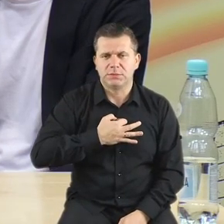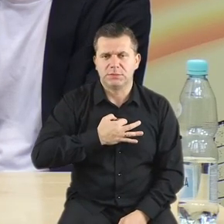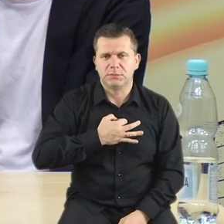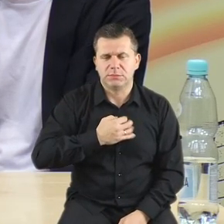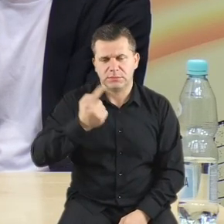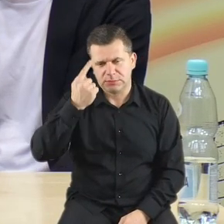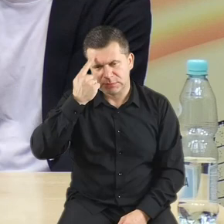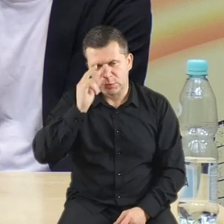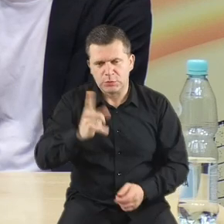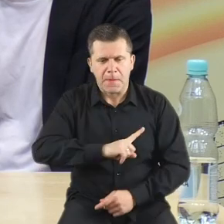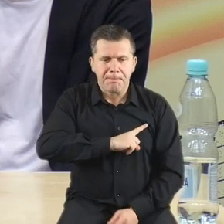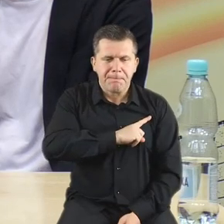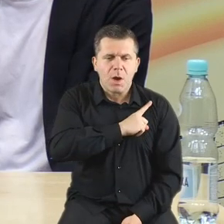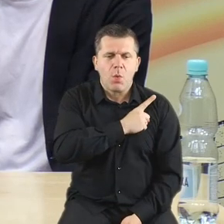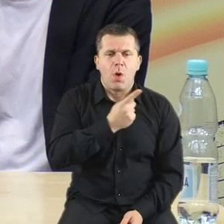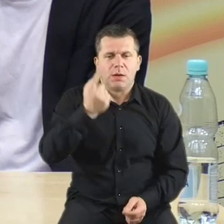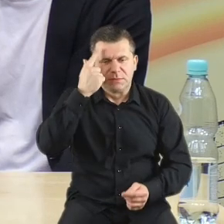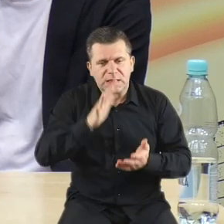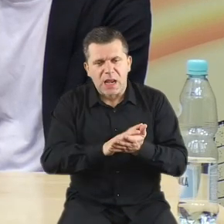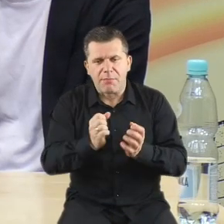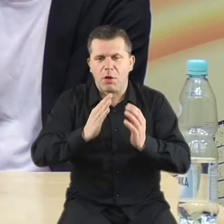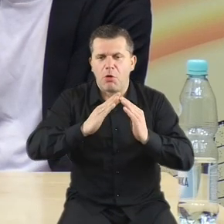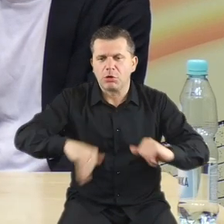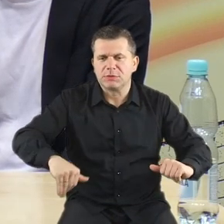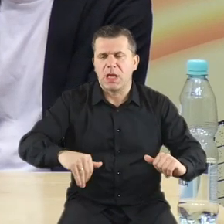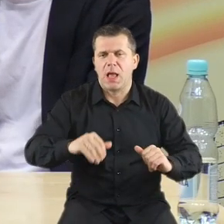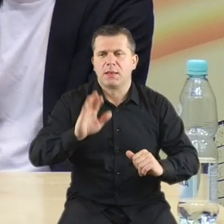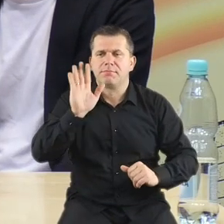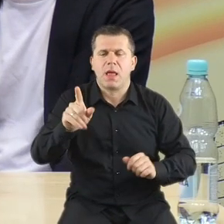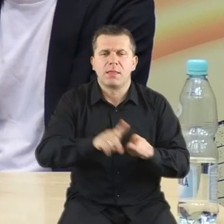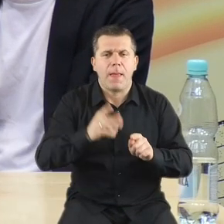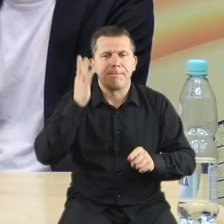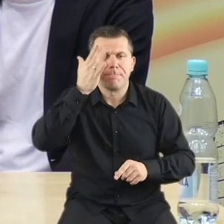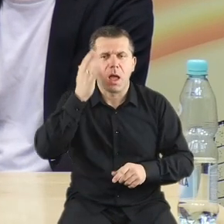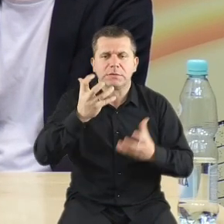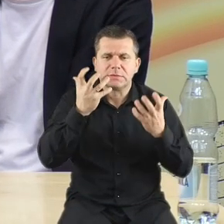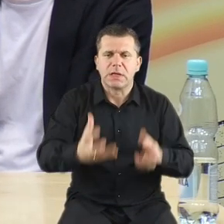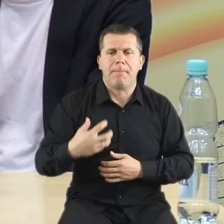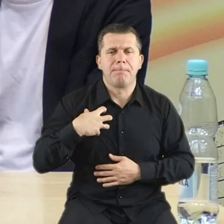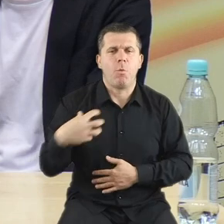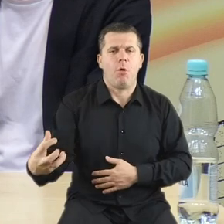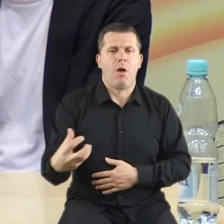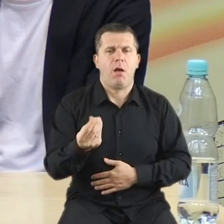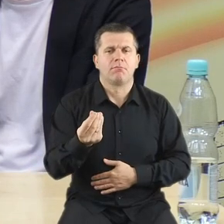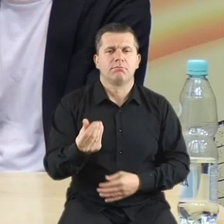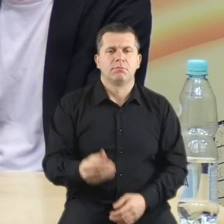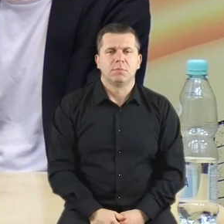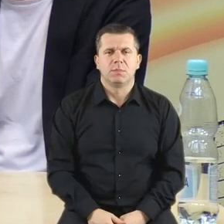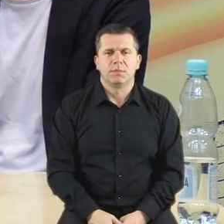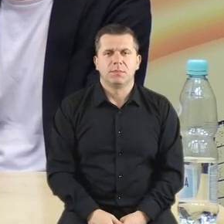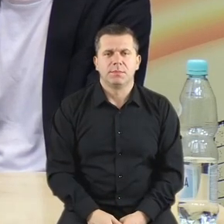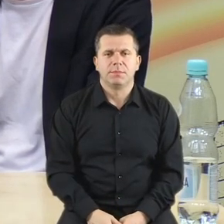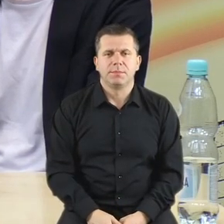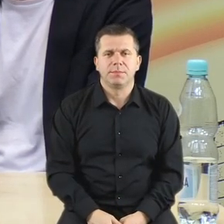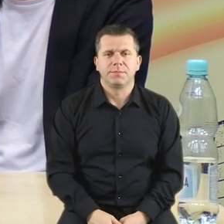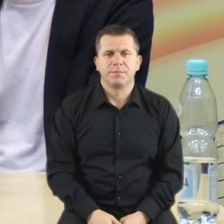dramaty miłosne, rozstania, czy też marzenia o tym chociażby, jak stać się bogatym. Chyba bardziej o